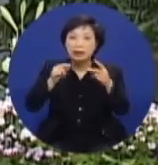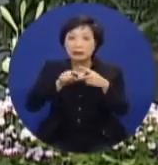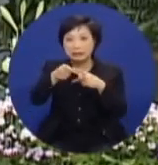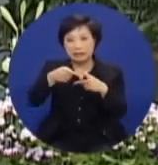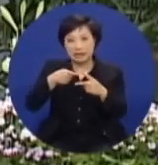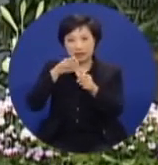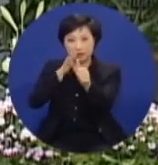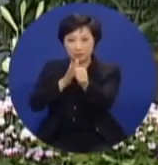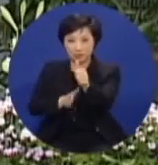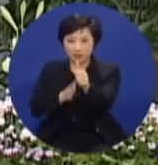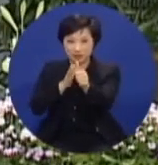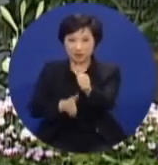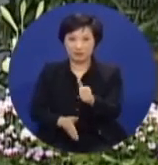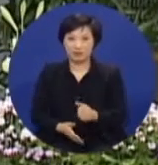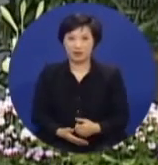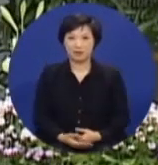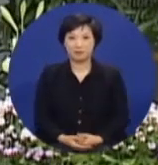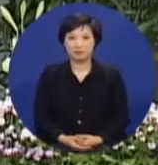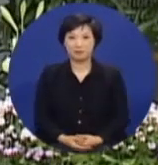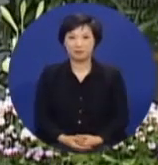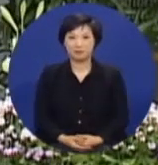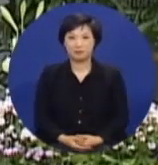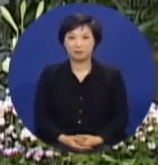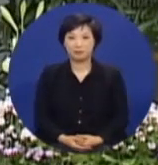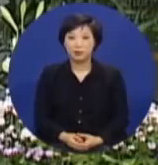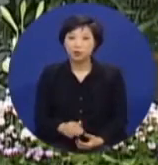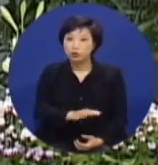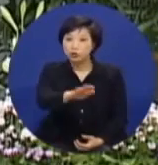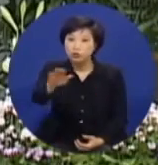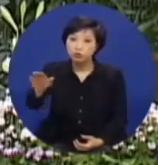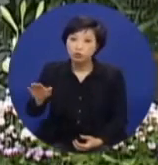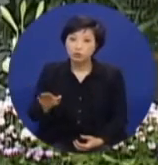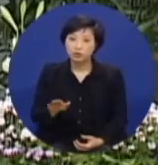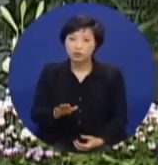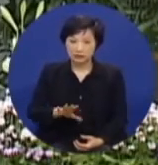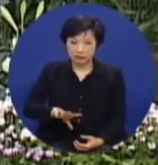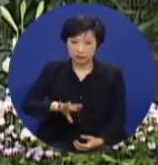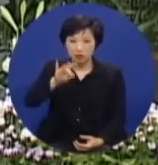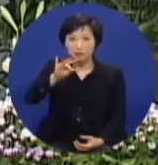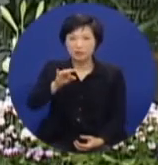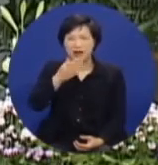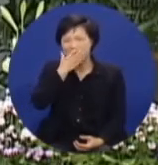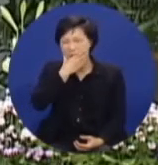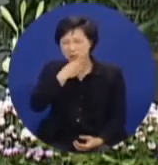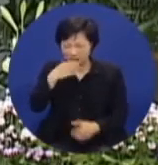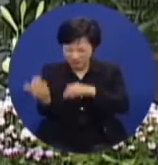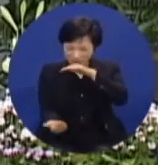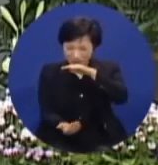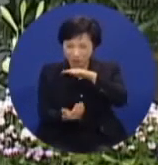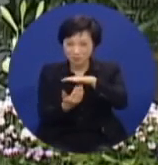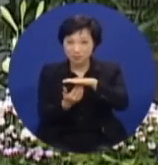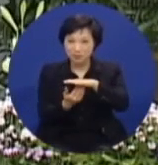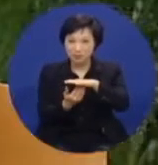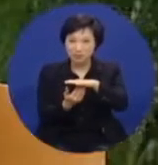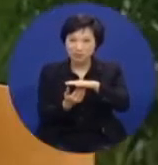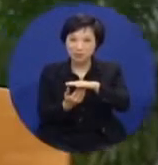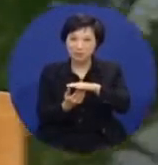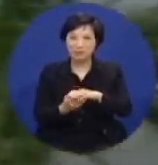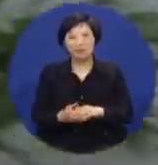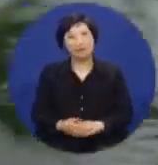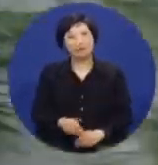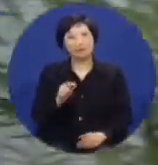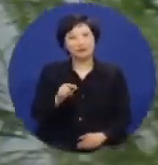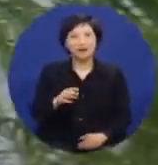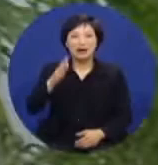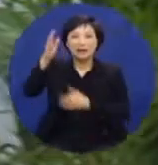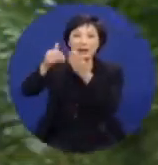하시기를 바랍니다 인간은 최초의 얼마나 행복한 인간이 없소 예